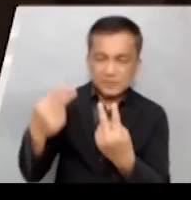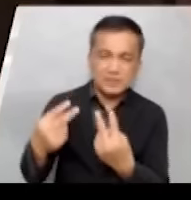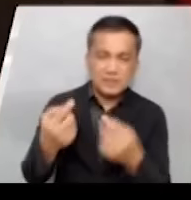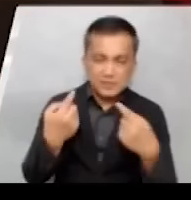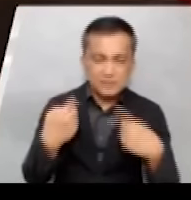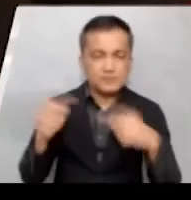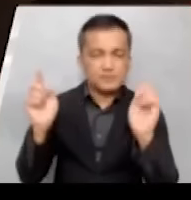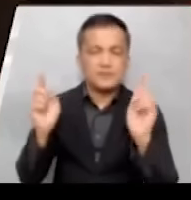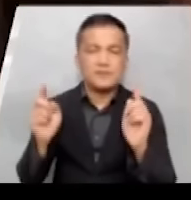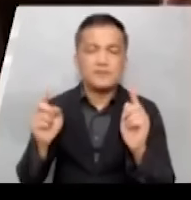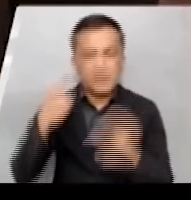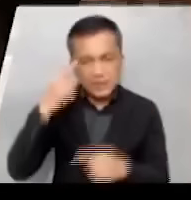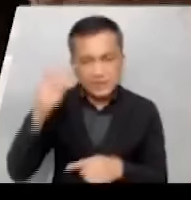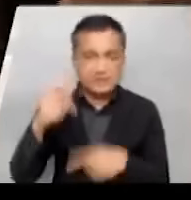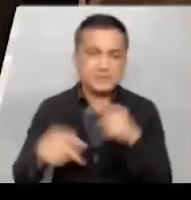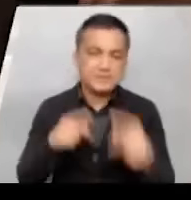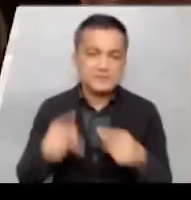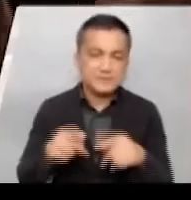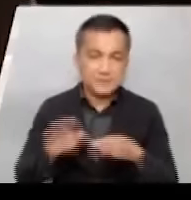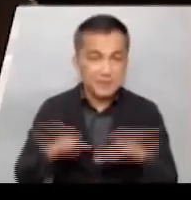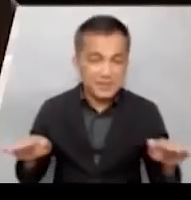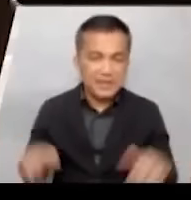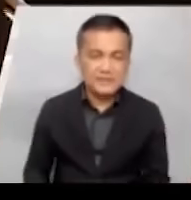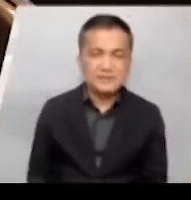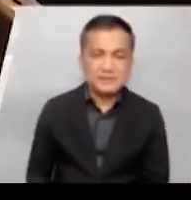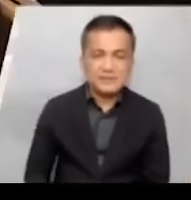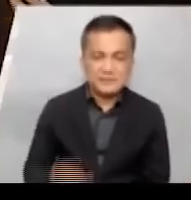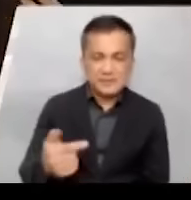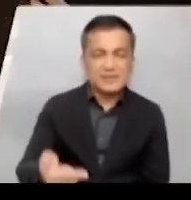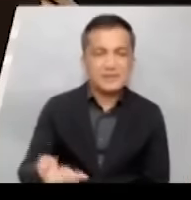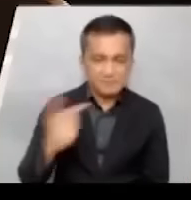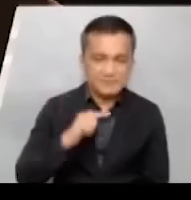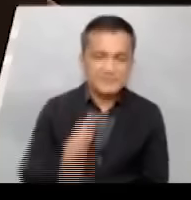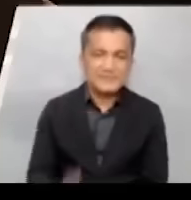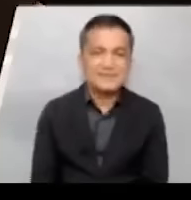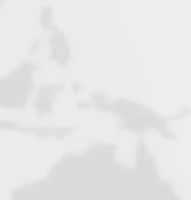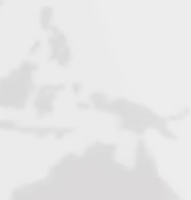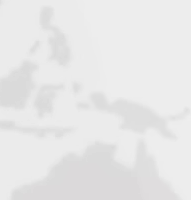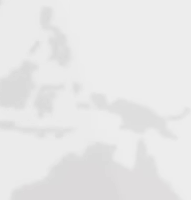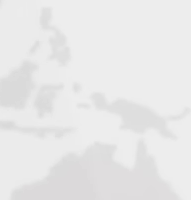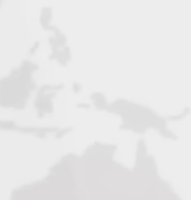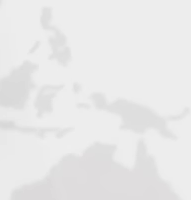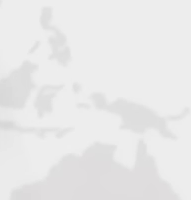Nelson Canlas, updated sa Showbiz Happenings!